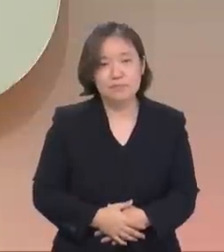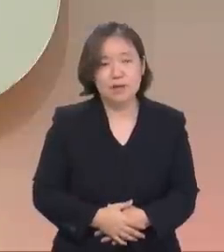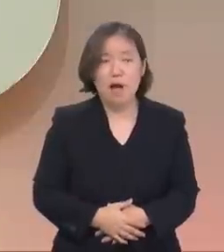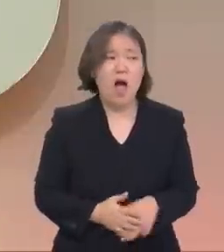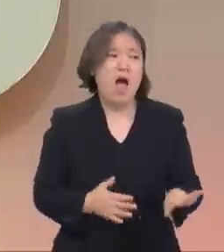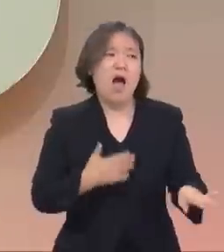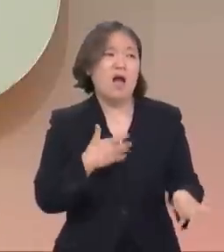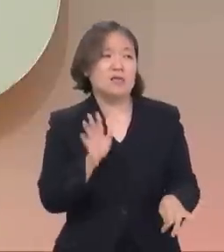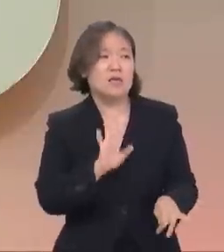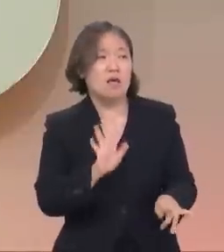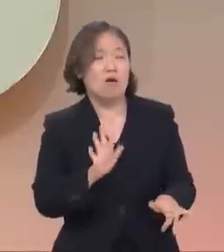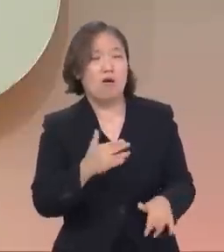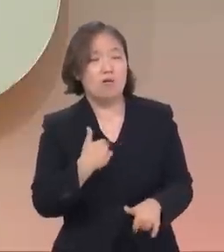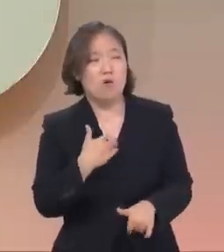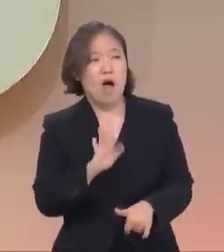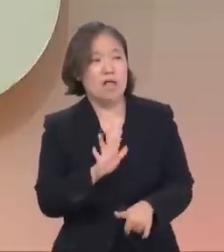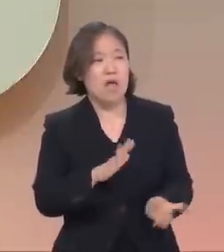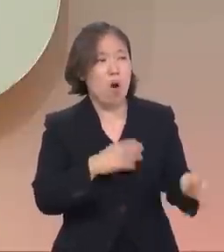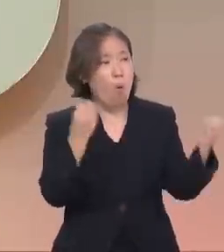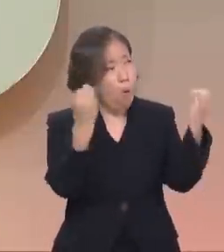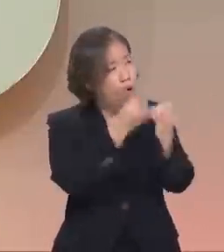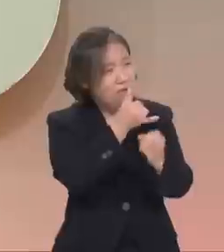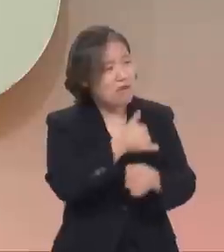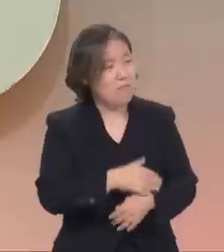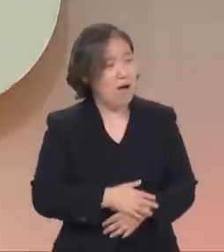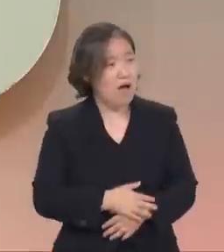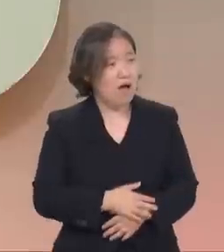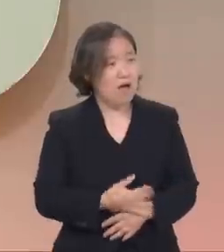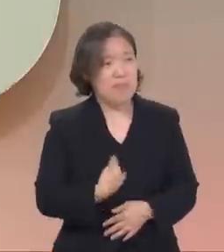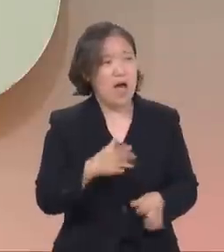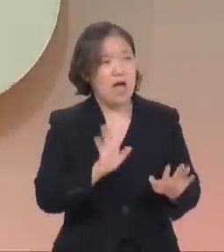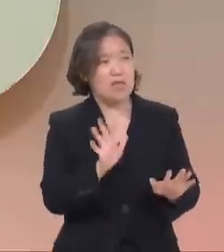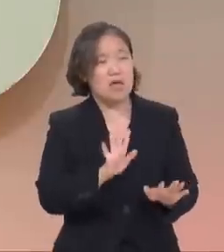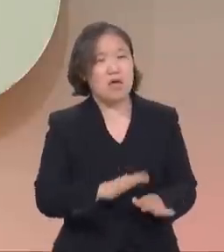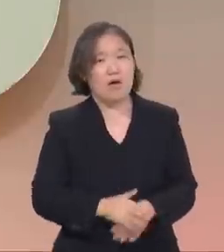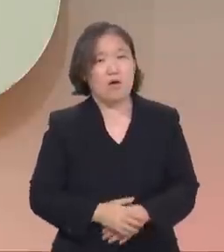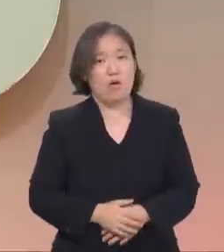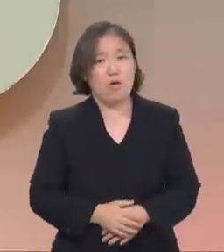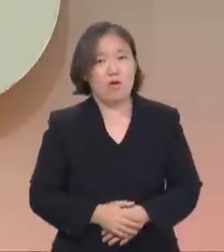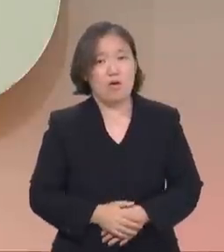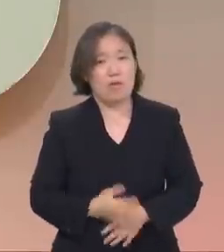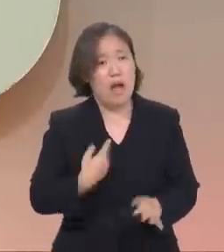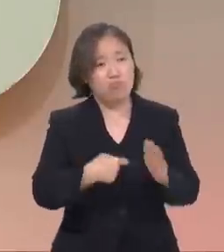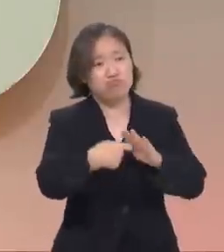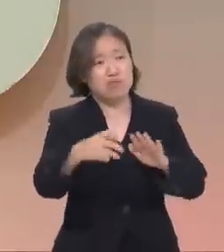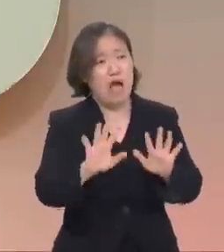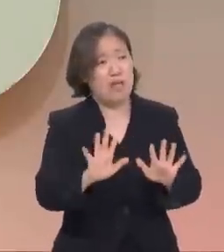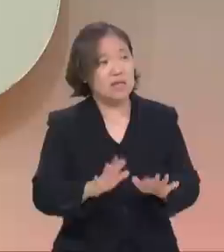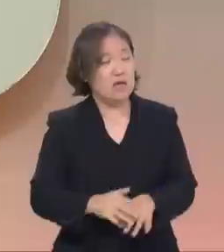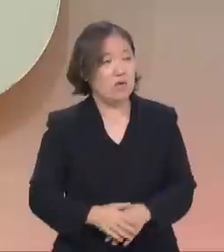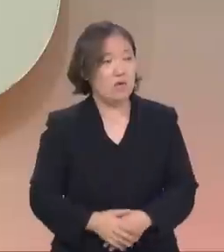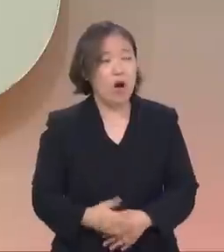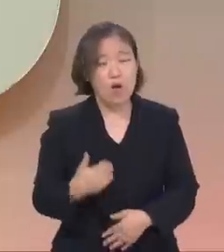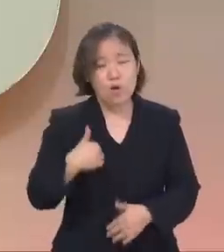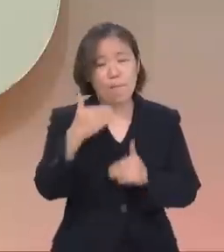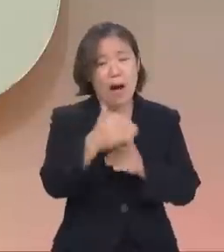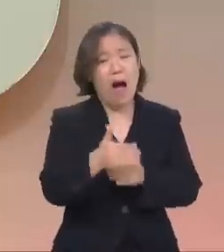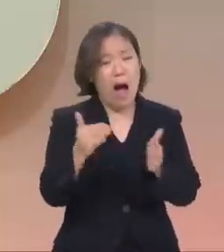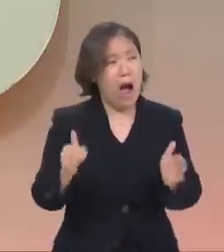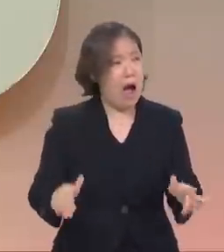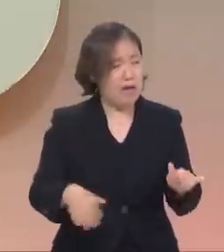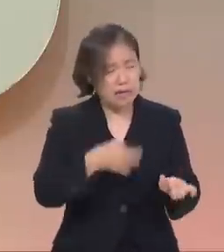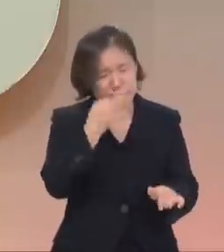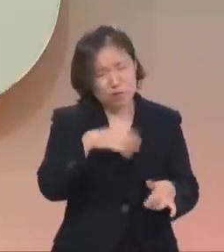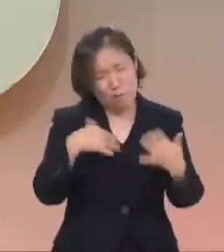거사님 저는 그런 사람 아닙니다 뭔가 오해가 있나 봅니다 저는 절대 그런 사람이 아닙니다 그 저는 방에서